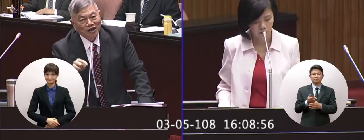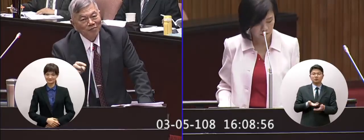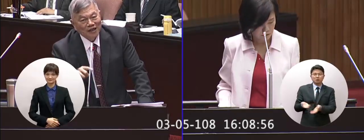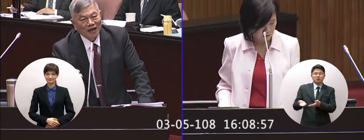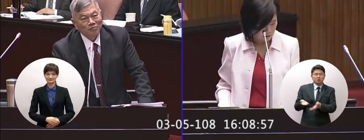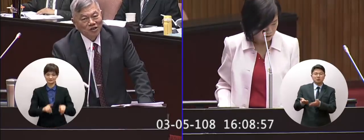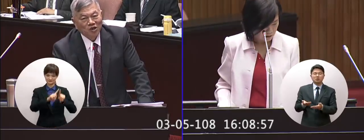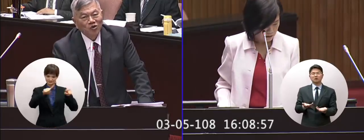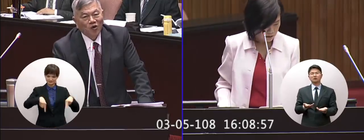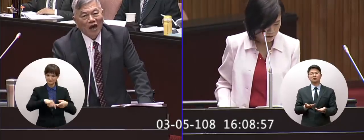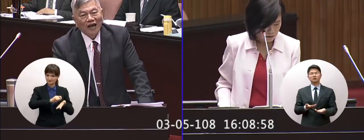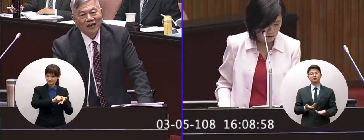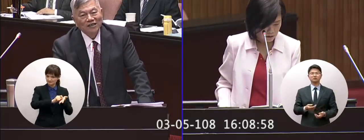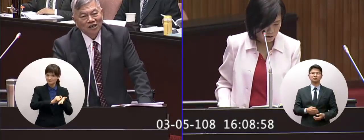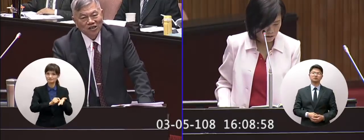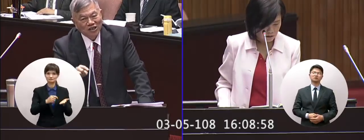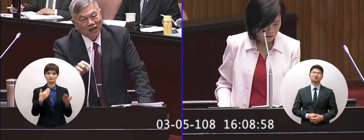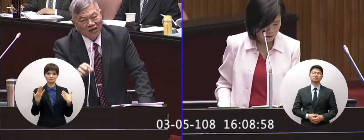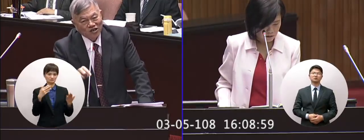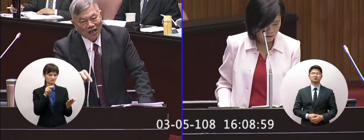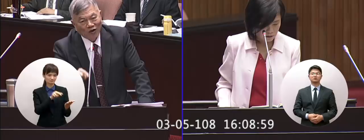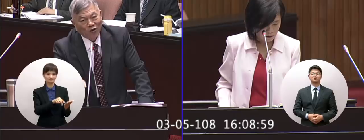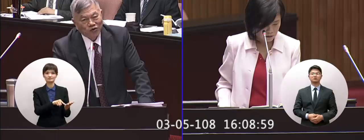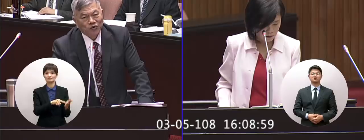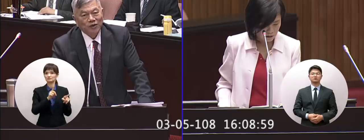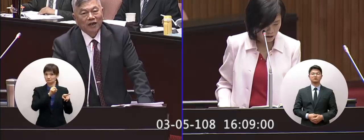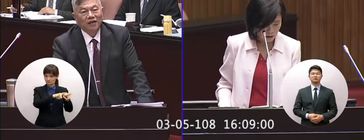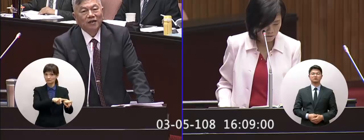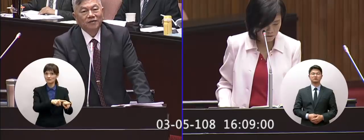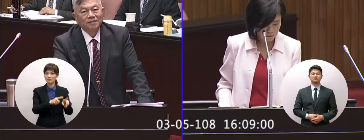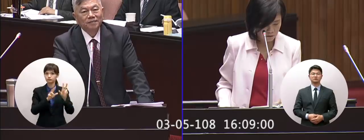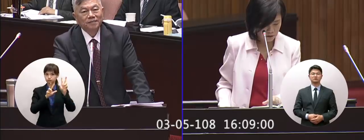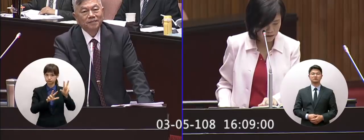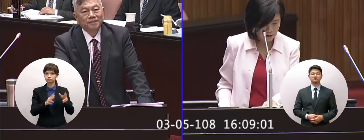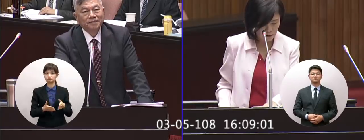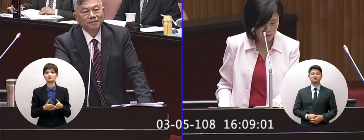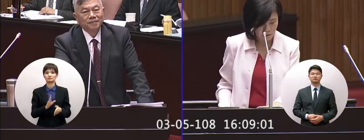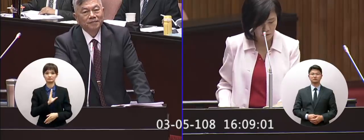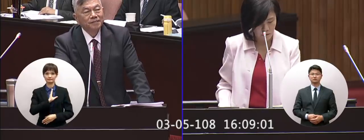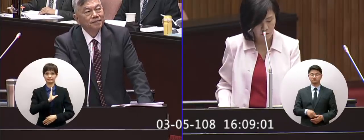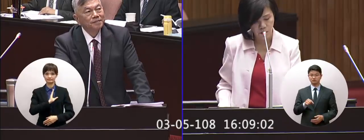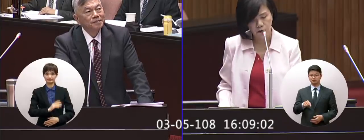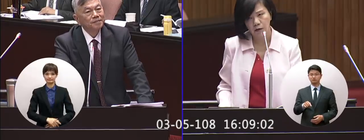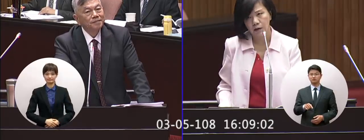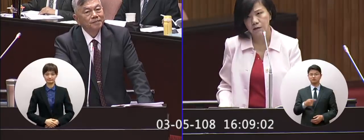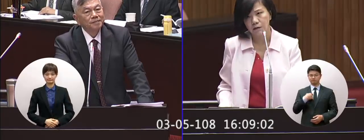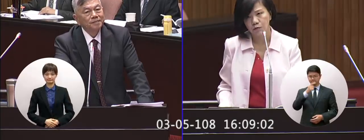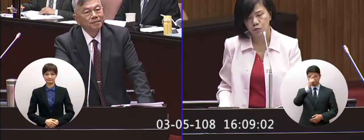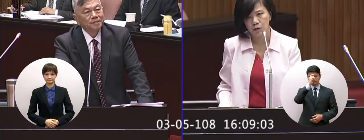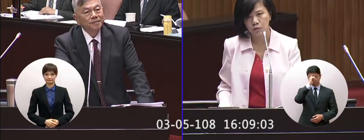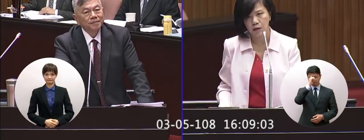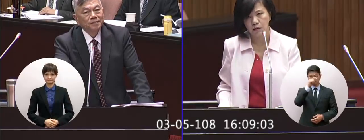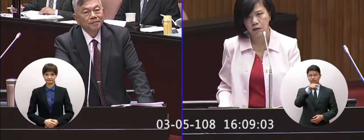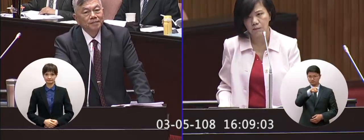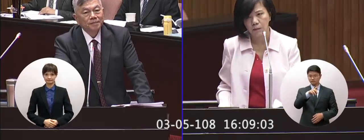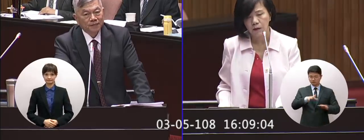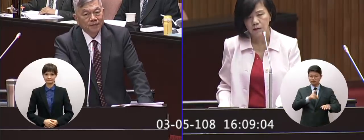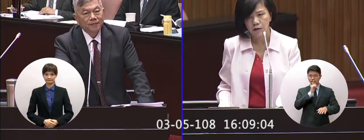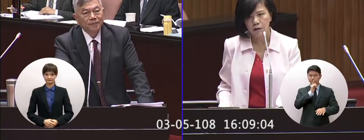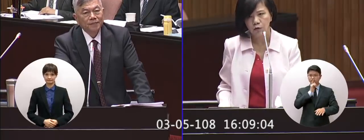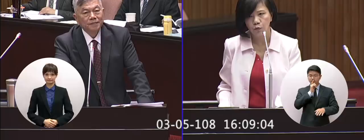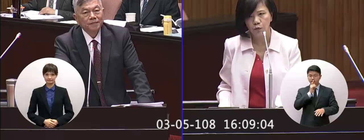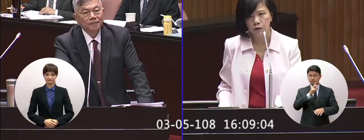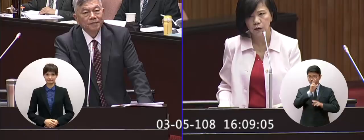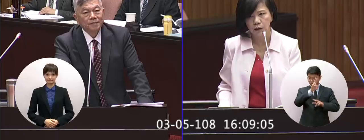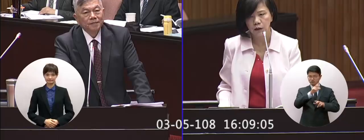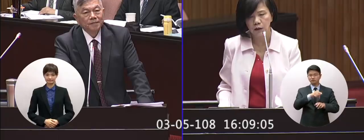纸黑字的物件，不是讲用 I 的，这个一定就是要落实的。 好，就在这里，我希望你说了算哈，